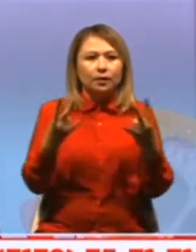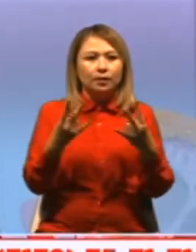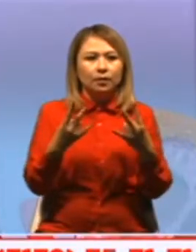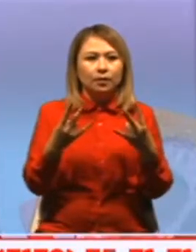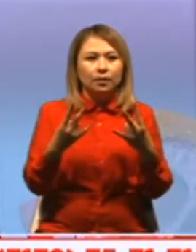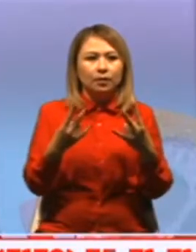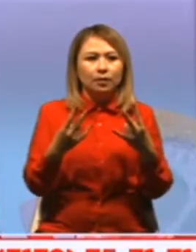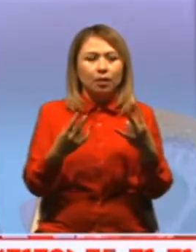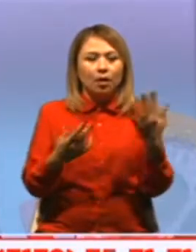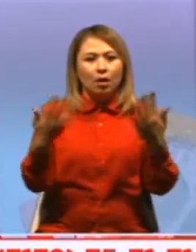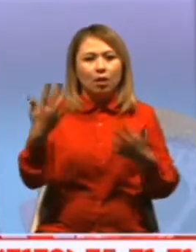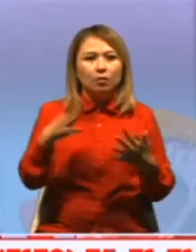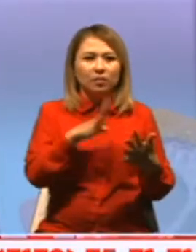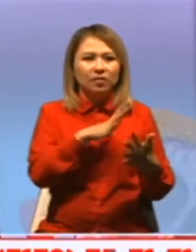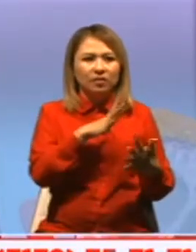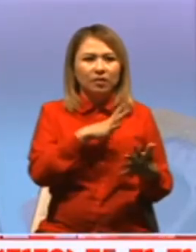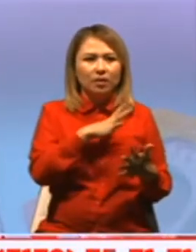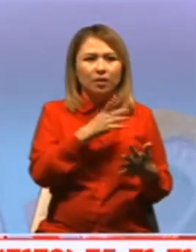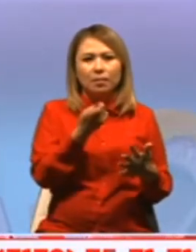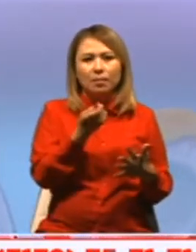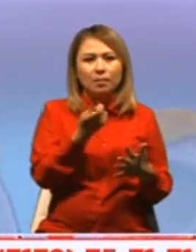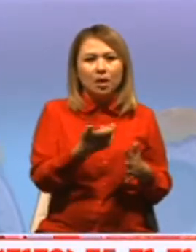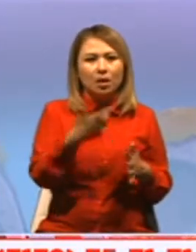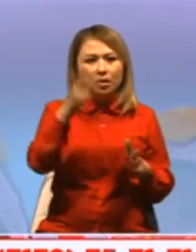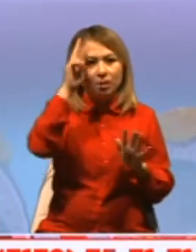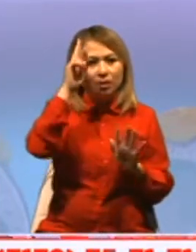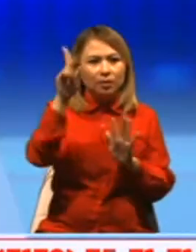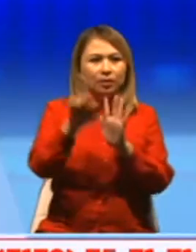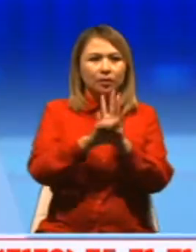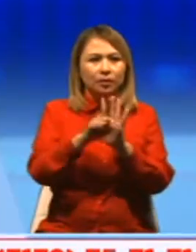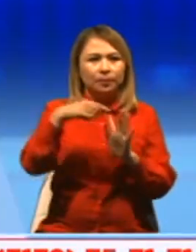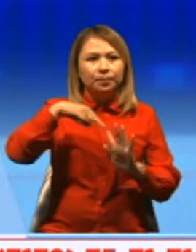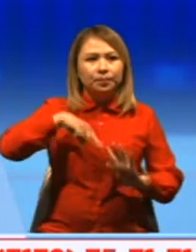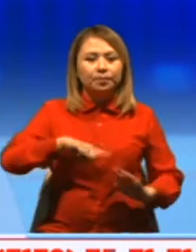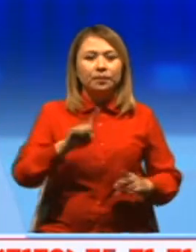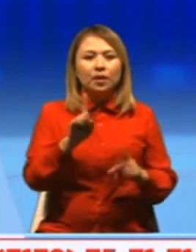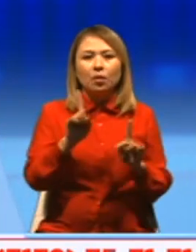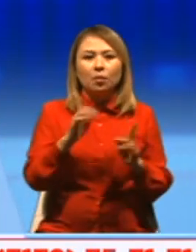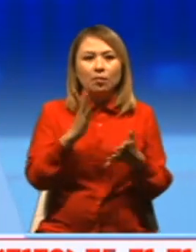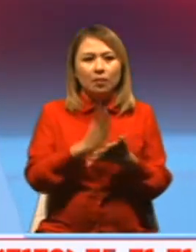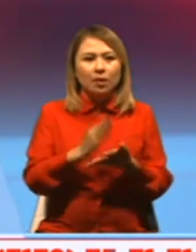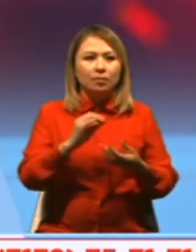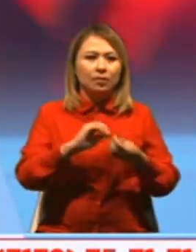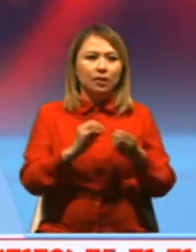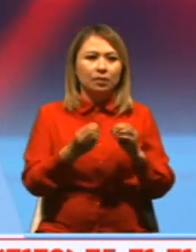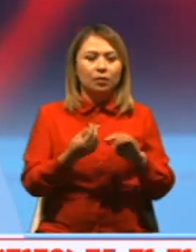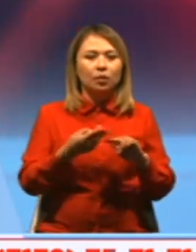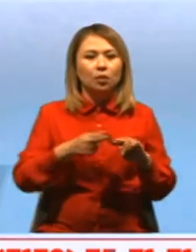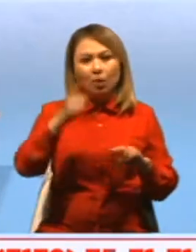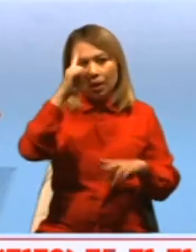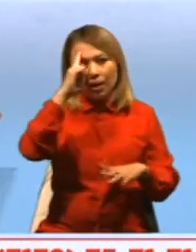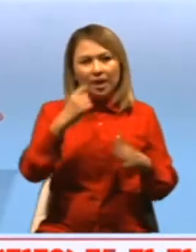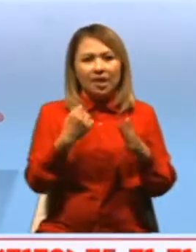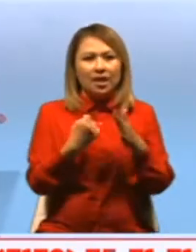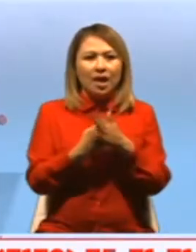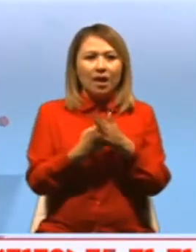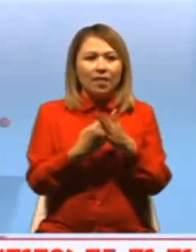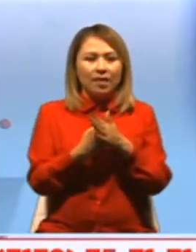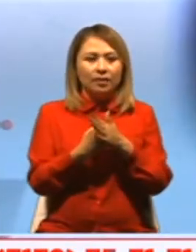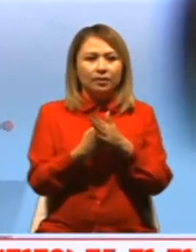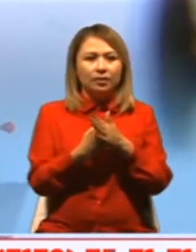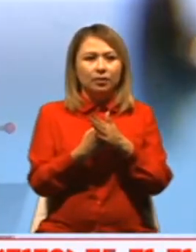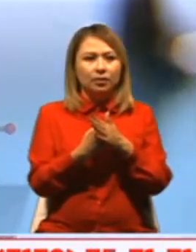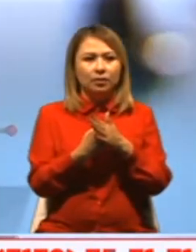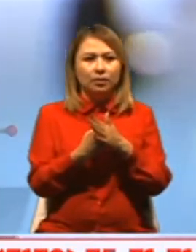біздің зәріміз көп жағдайда аз мөлшерде шығады. Оның барлығы организмде бір ауытқу бар деген сөз. Келесі ол қан қысымын реттеуге